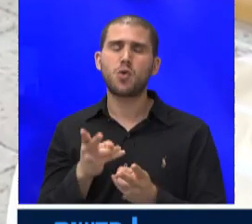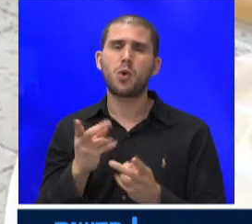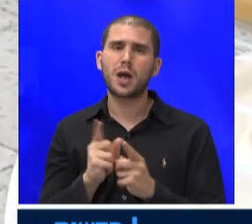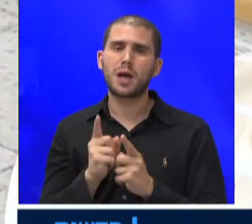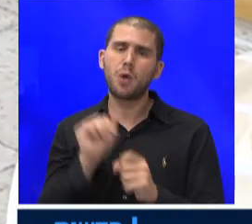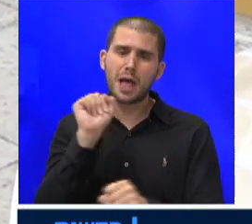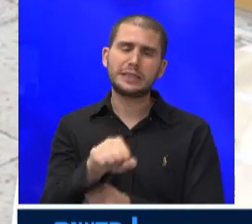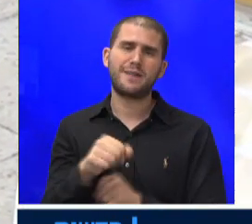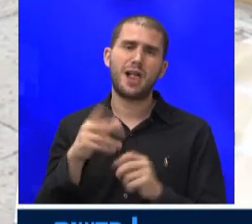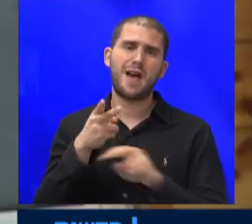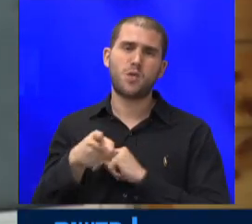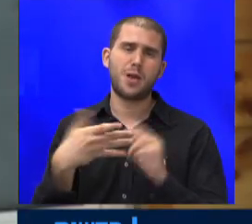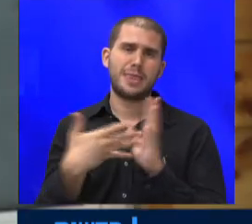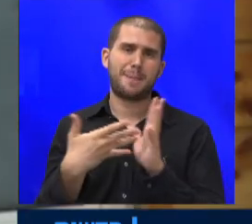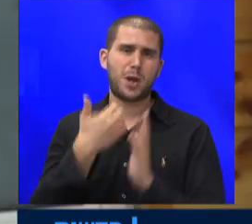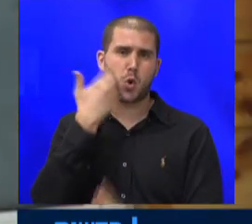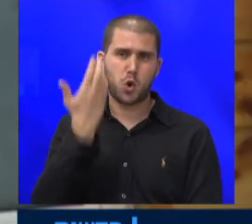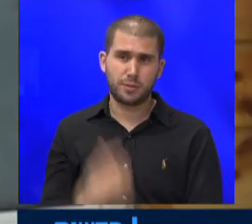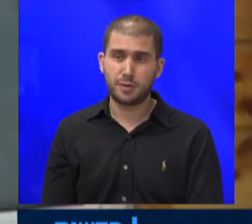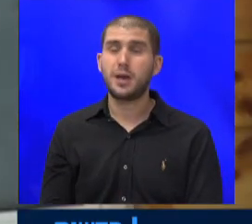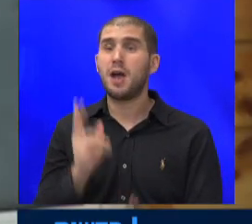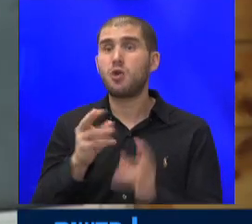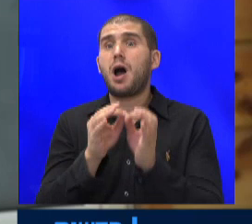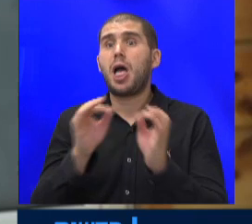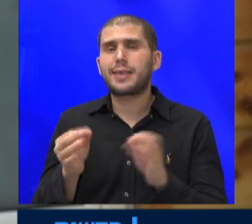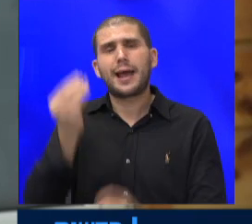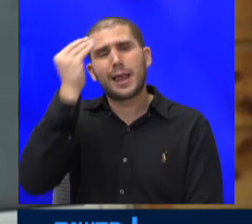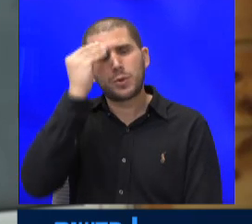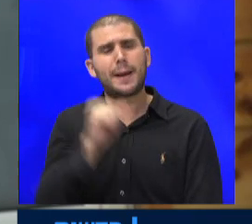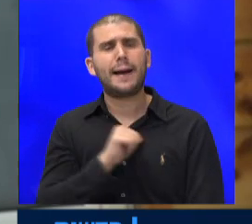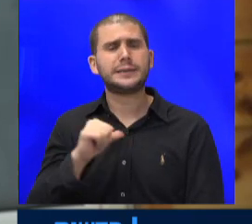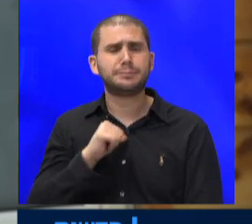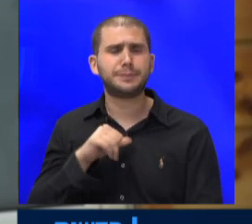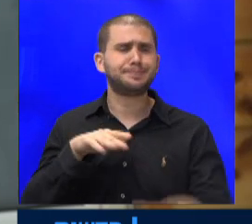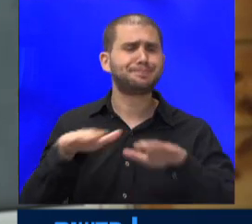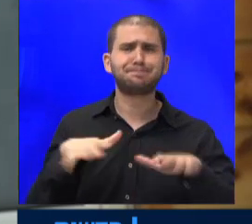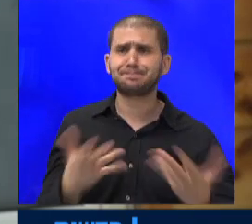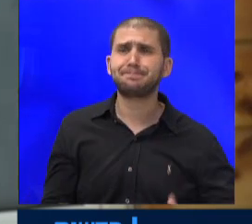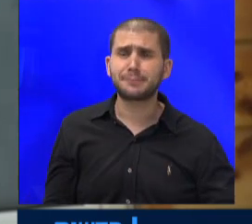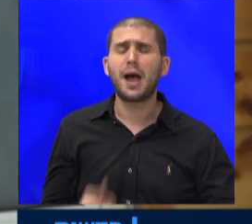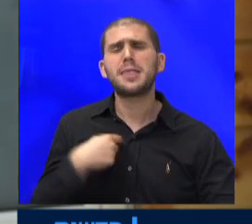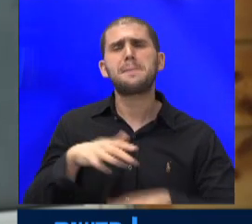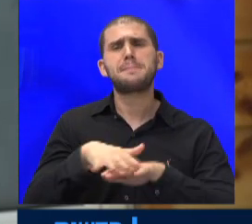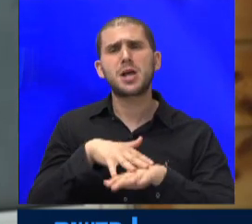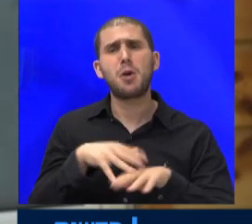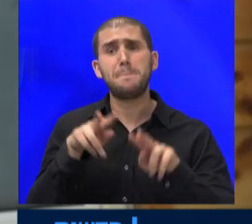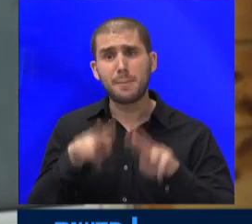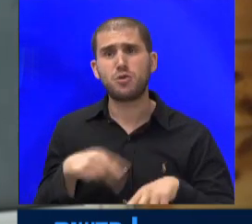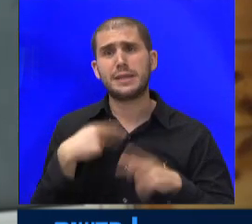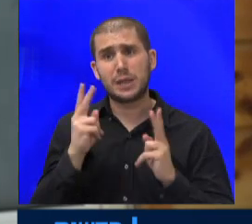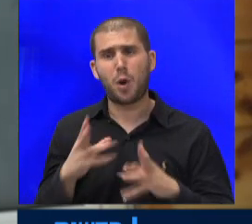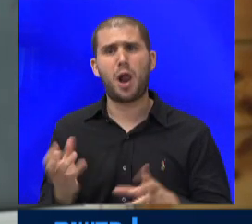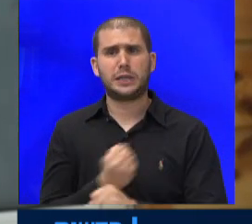הצפויות. אפשר להתחיל מלימודים עצמאיים. אני מרגישה ממש שאני יכולה להצליח הרבה